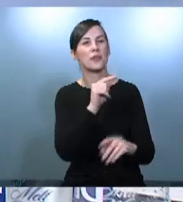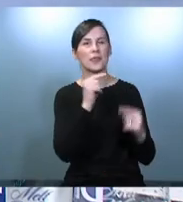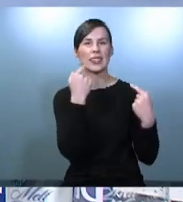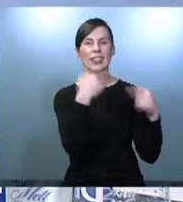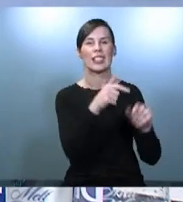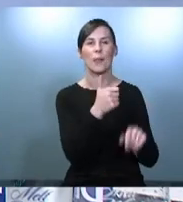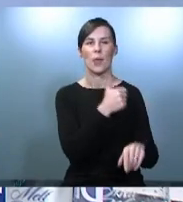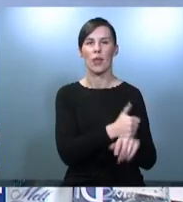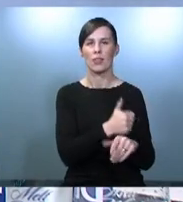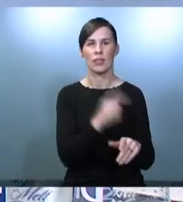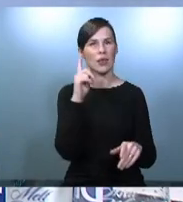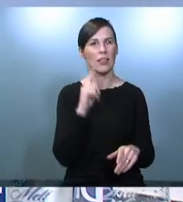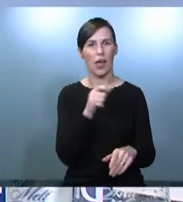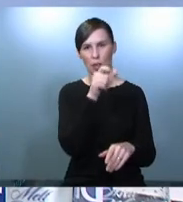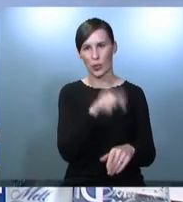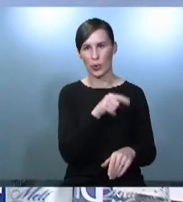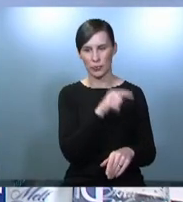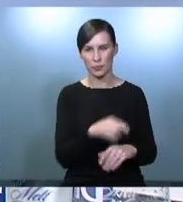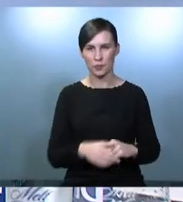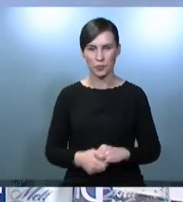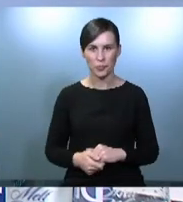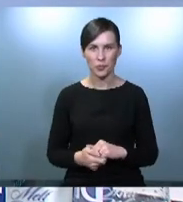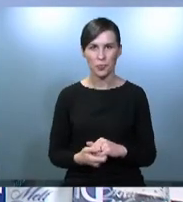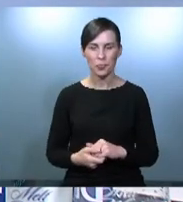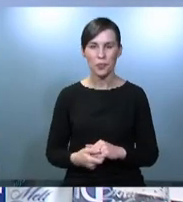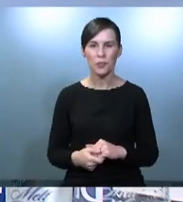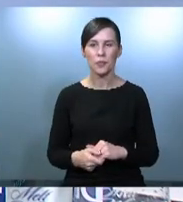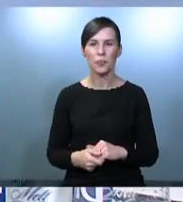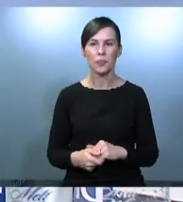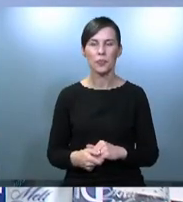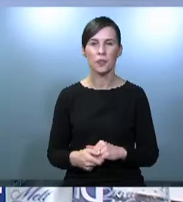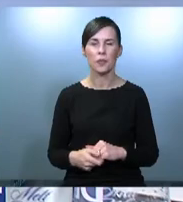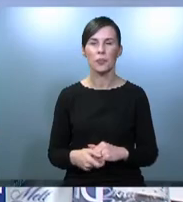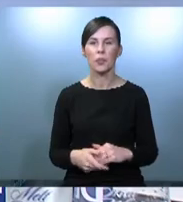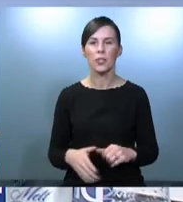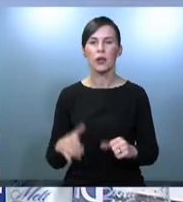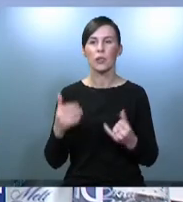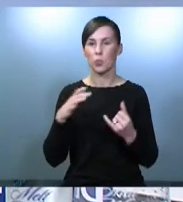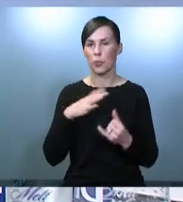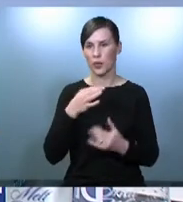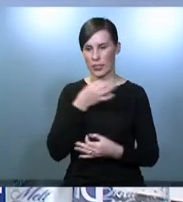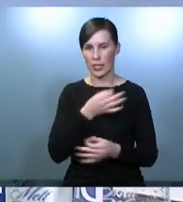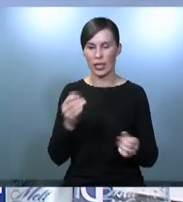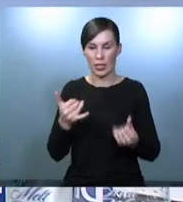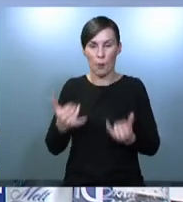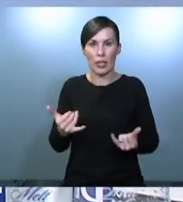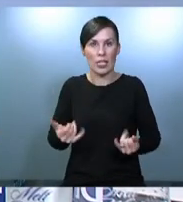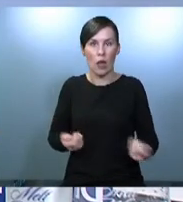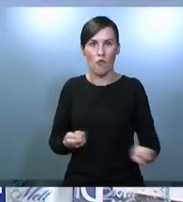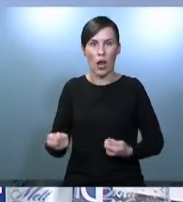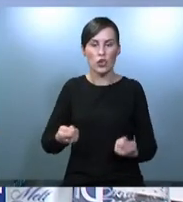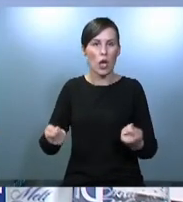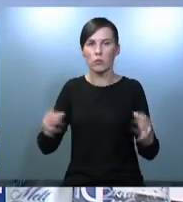organizacija ir pavardė paminėti nebuvo, bet buvo užsiminta, kad likšiolinė valdžia nieko